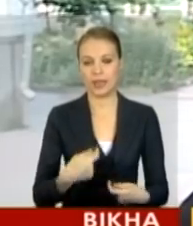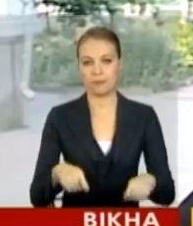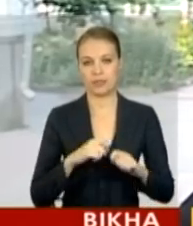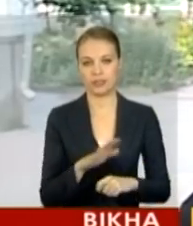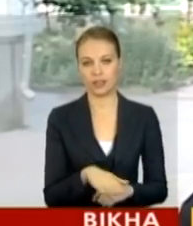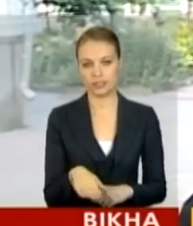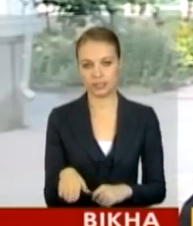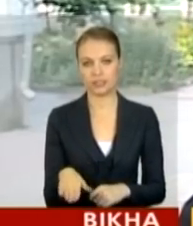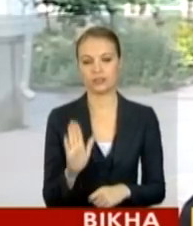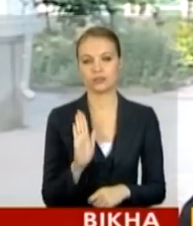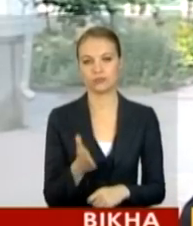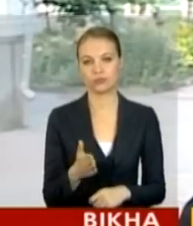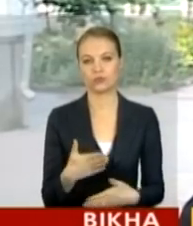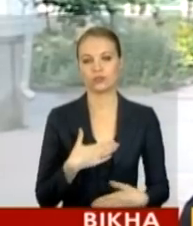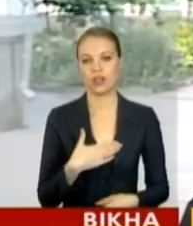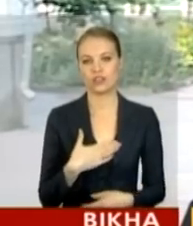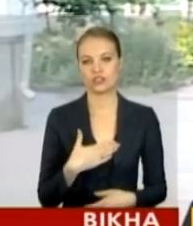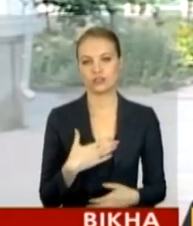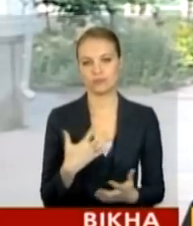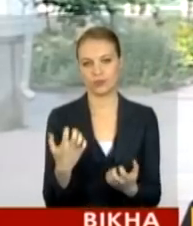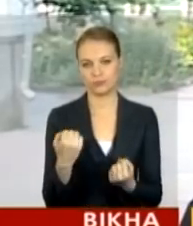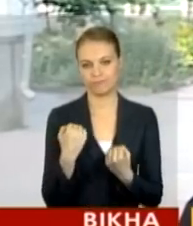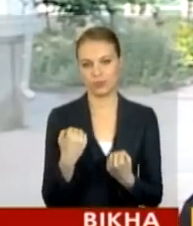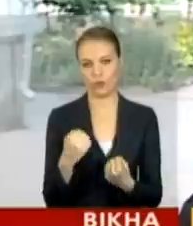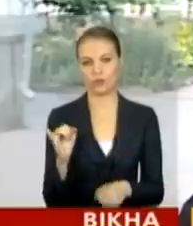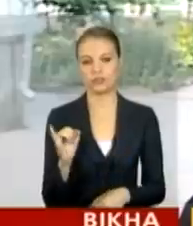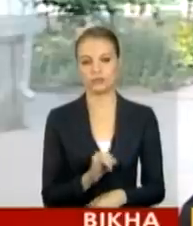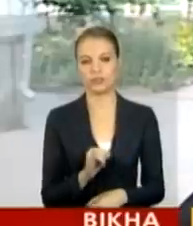діти, будуть нашими охоронцями